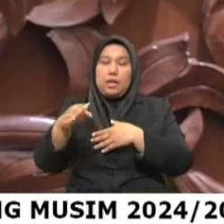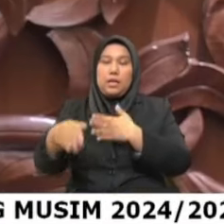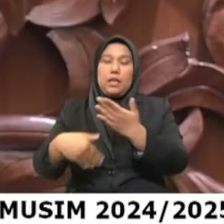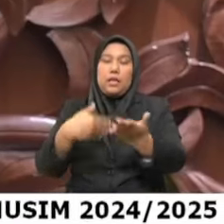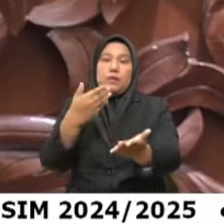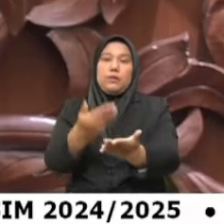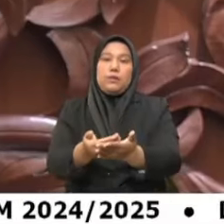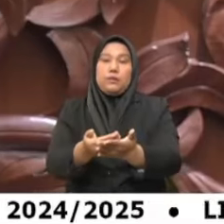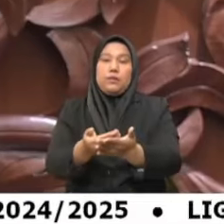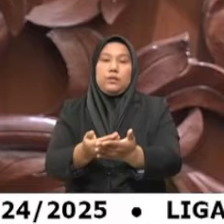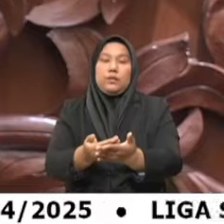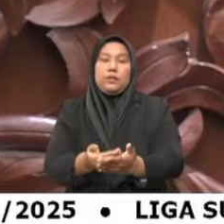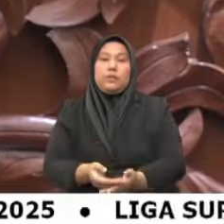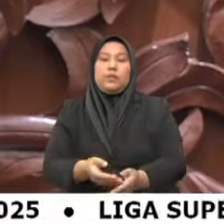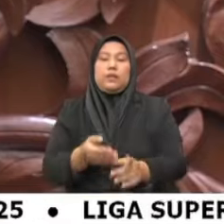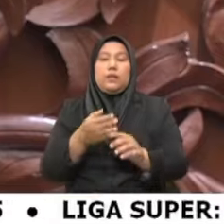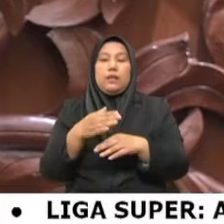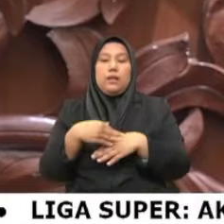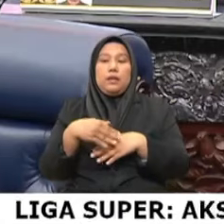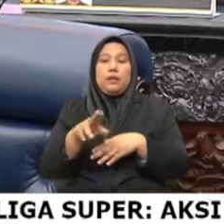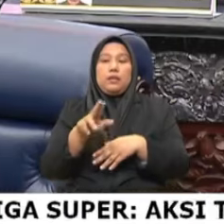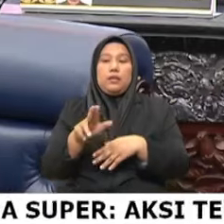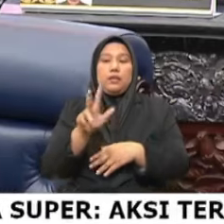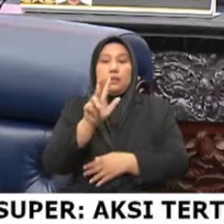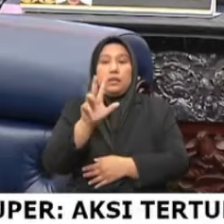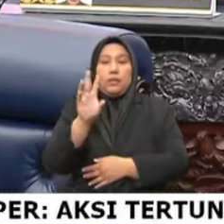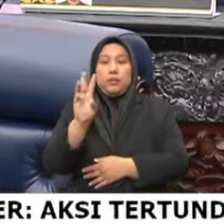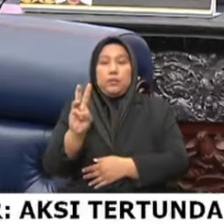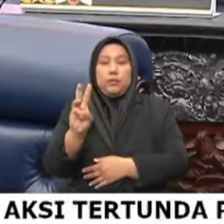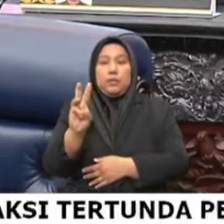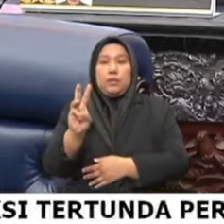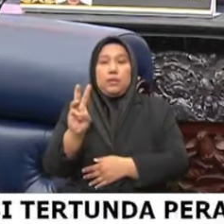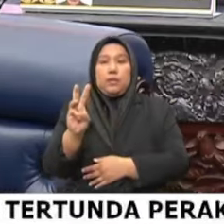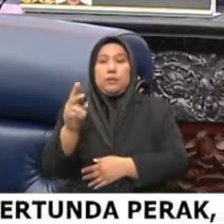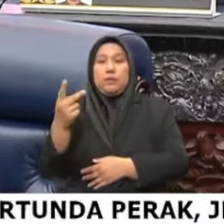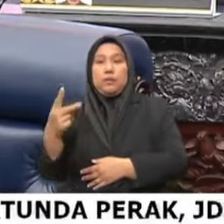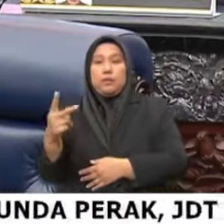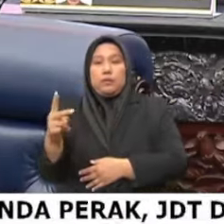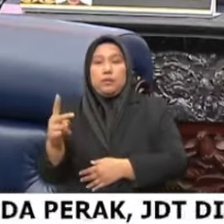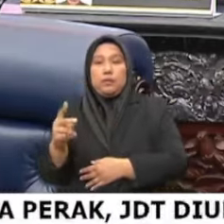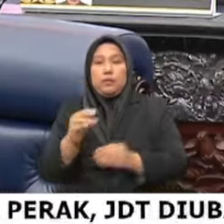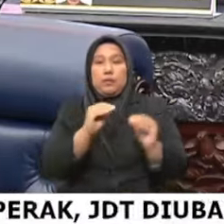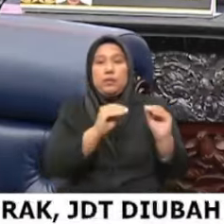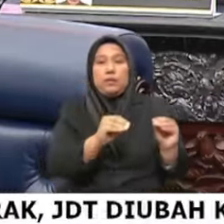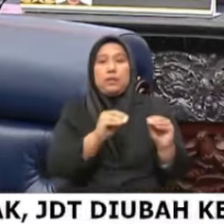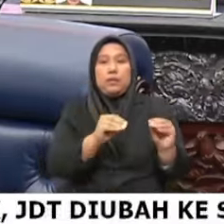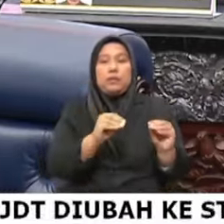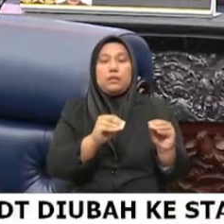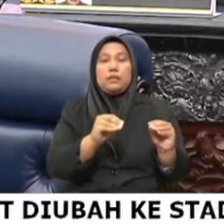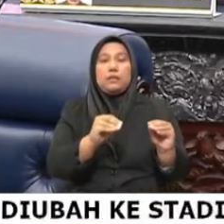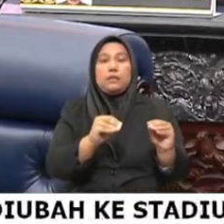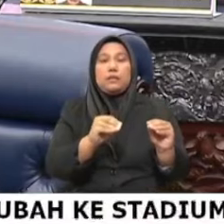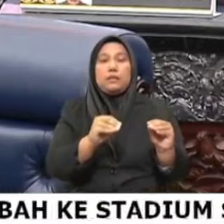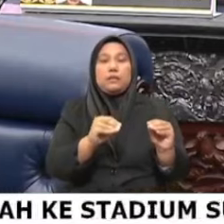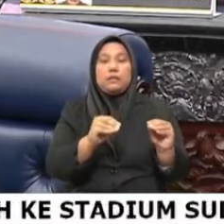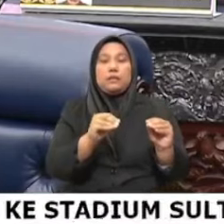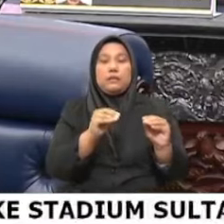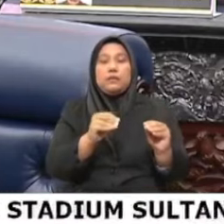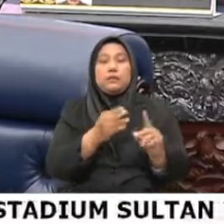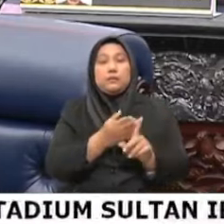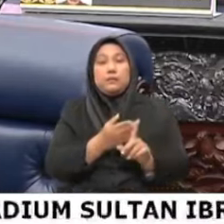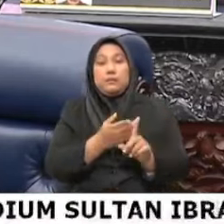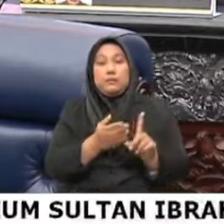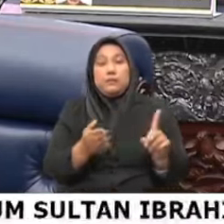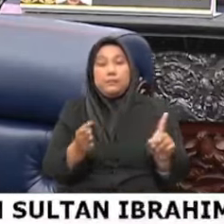Yang Berhormat, dia melanggar 3612 sebab dia ajaran sesat ini kepada manusia. Tapi barang-barang saya sudah kata, ajaran sesat. Boleh hantar